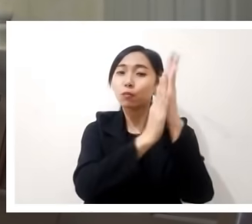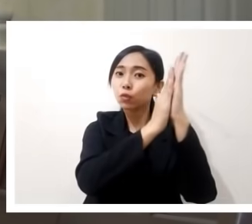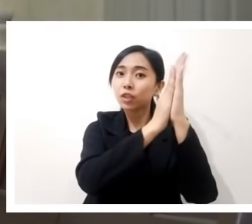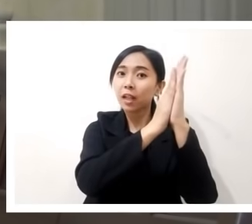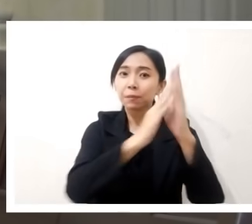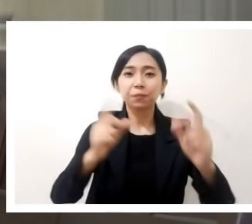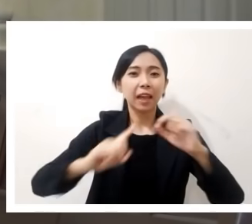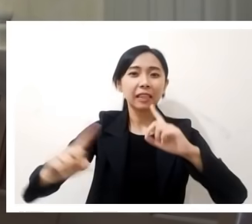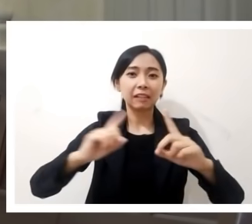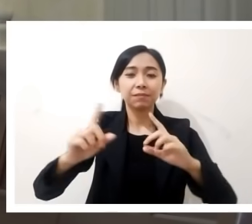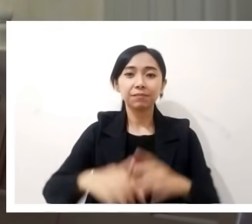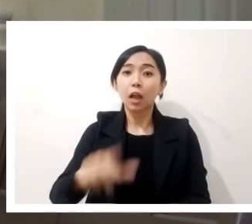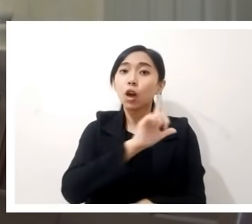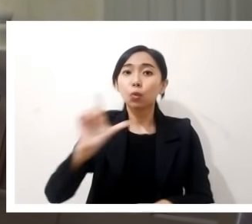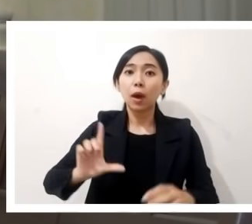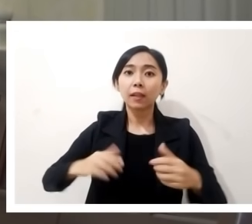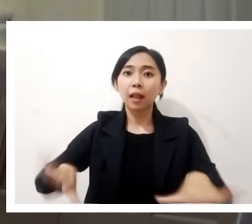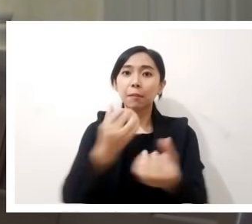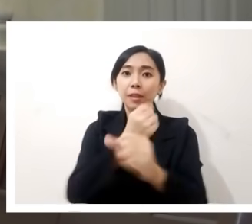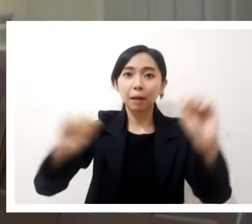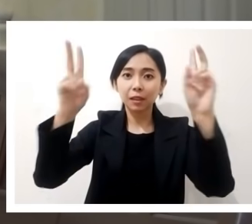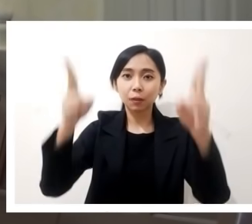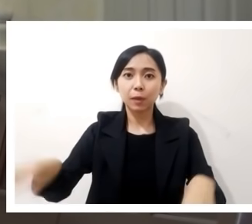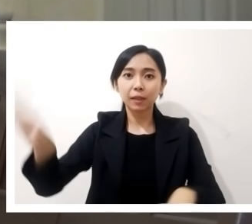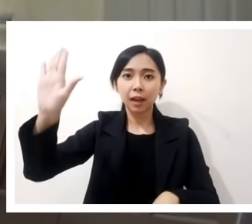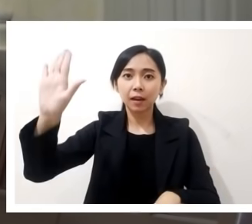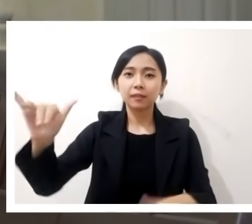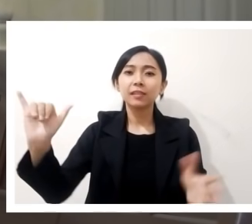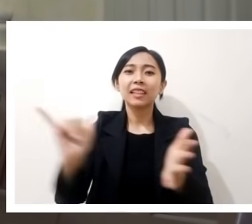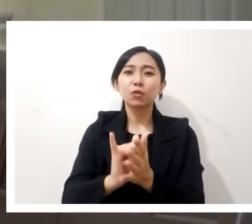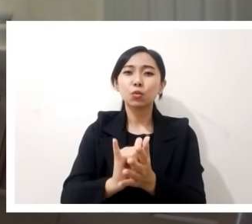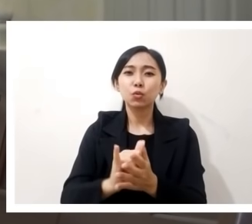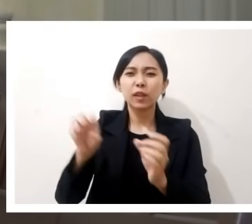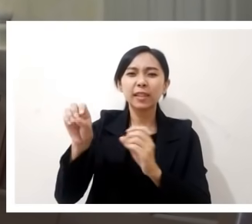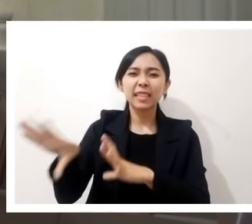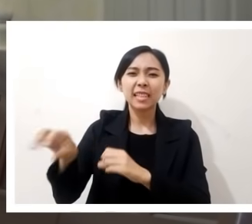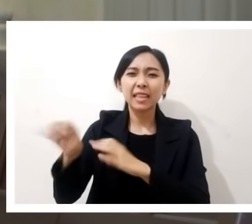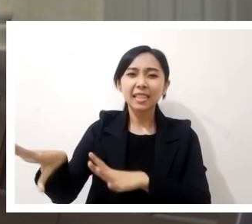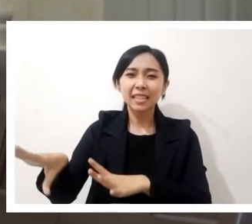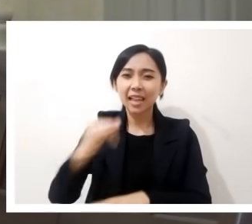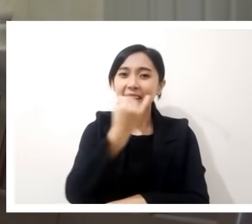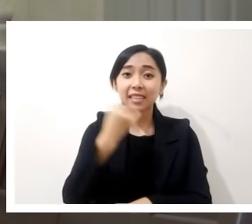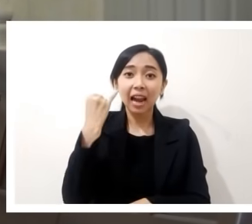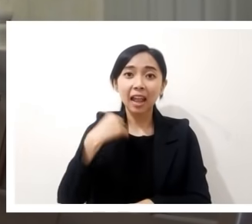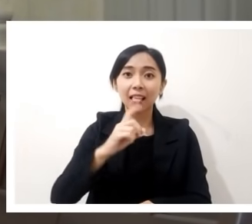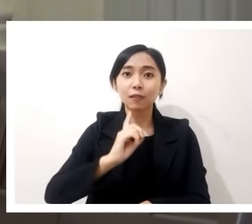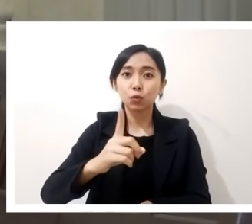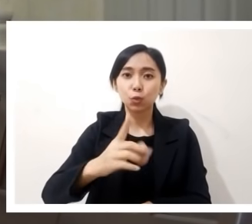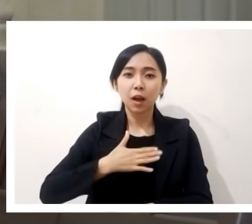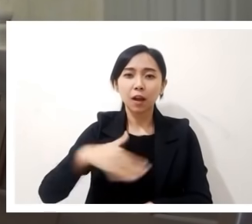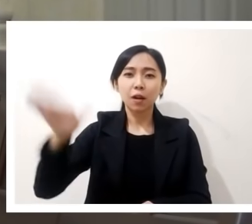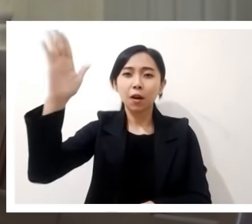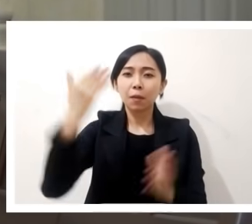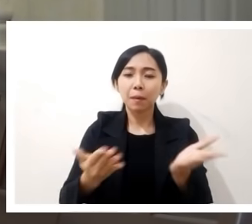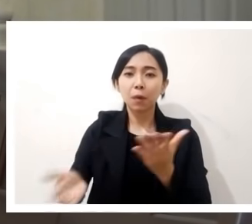katakanlah, Tuhan telah menyelamatkan umat-Nya, yakni sisa-sisa Israel. Sesungguhnya aku akan membawa mereka